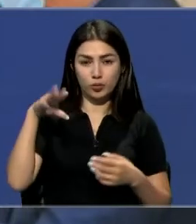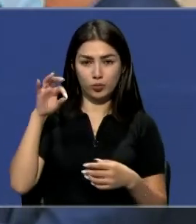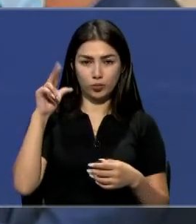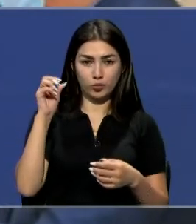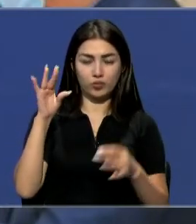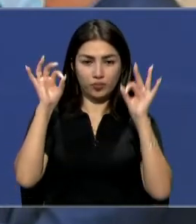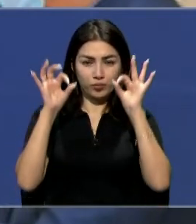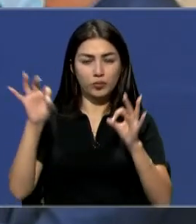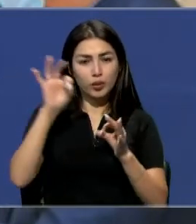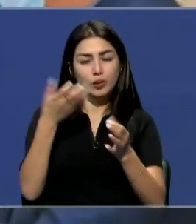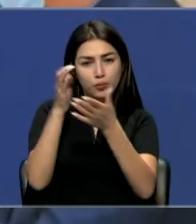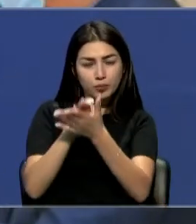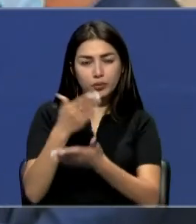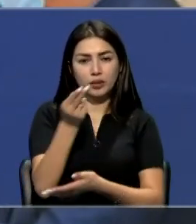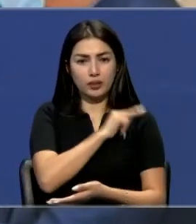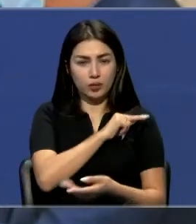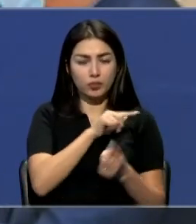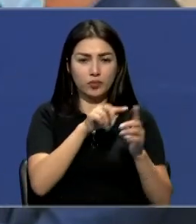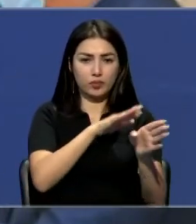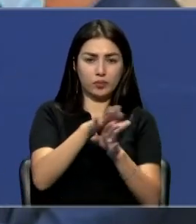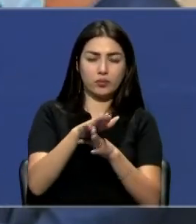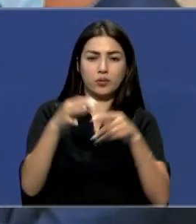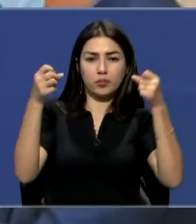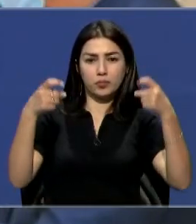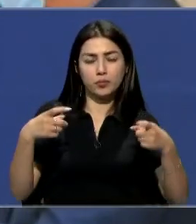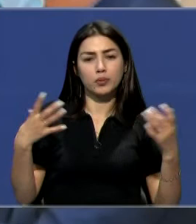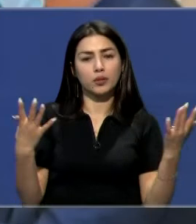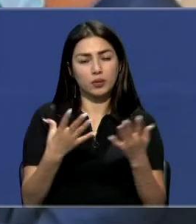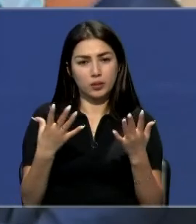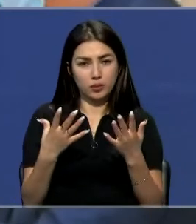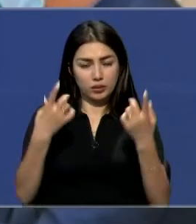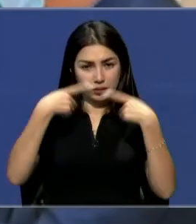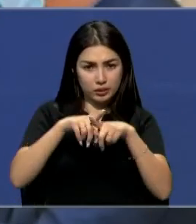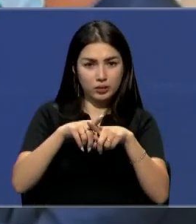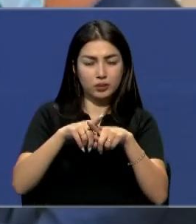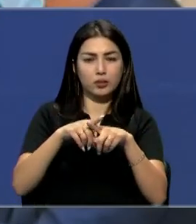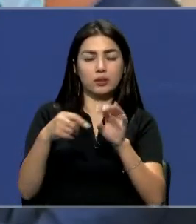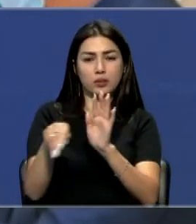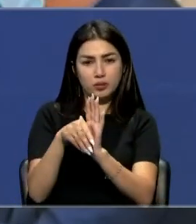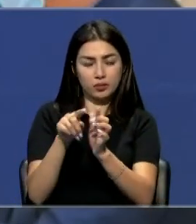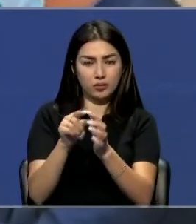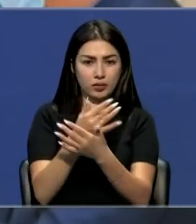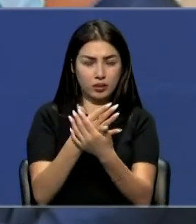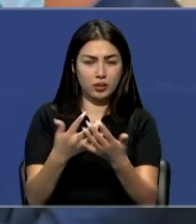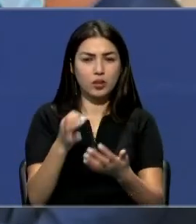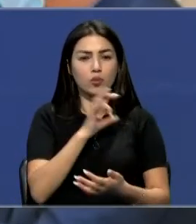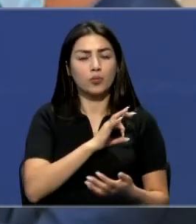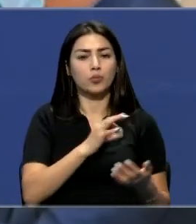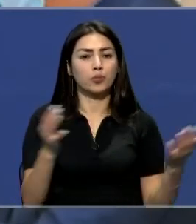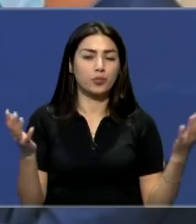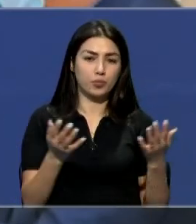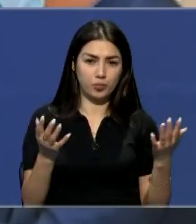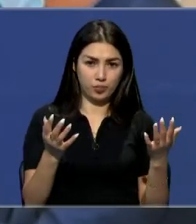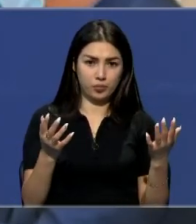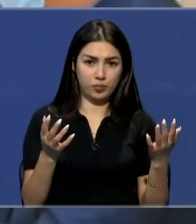также был ознакомлен с работы по совершенствованию подходов противодействуя системные бытовой коррупции с активным использованием превентивных мер